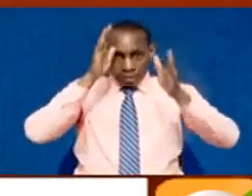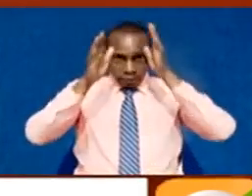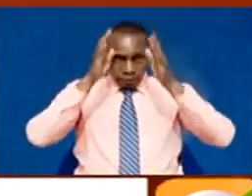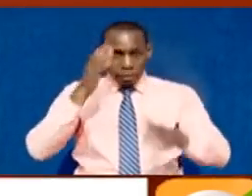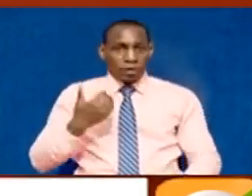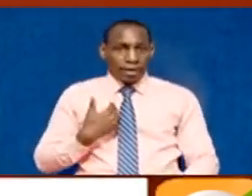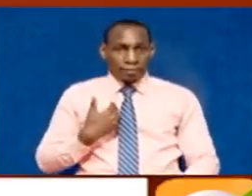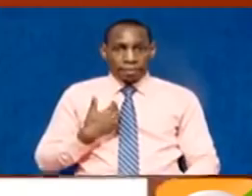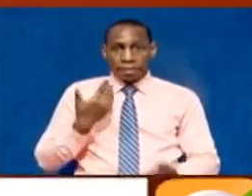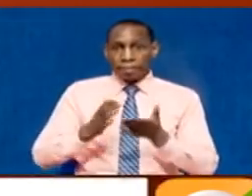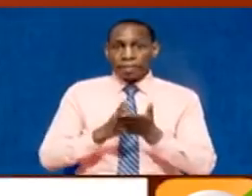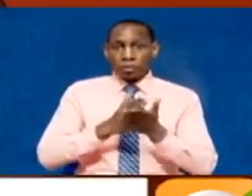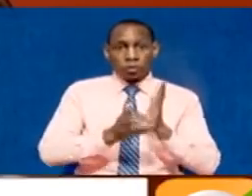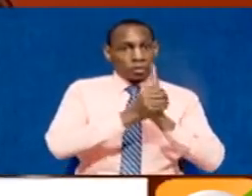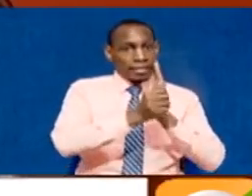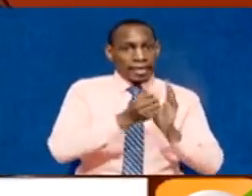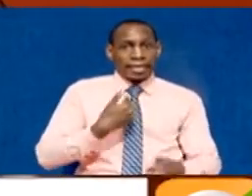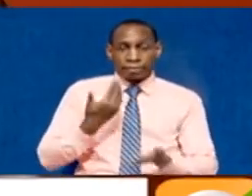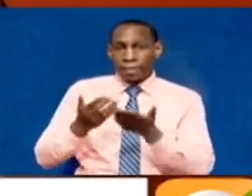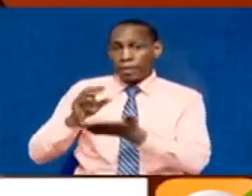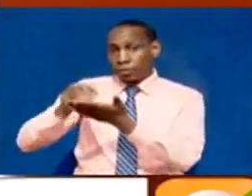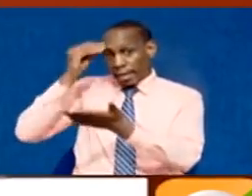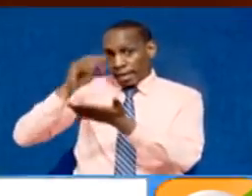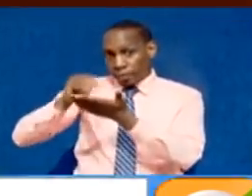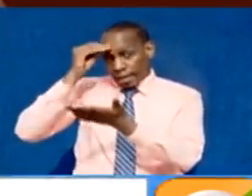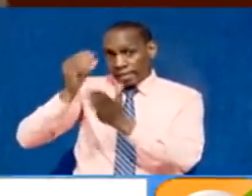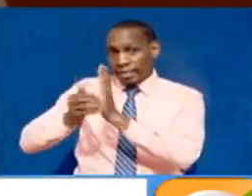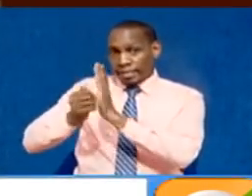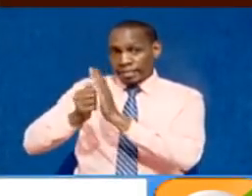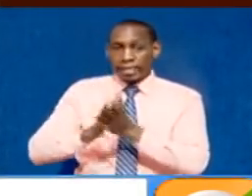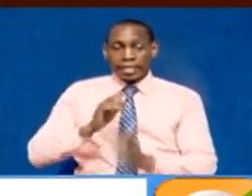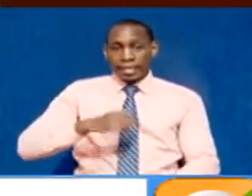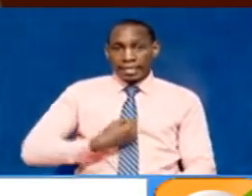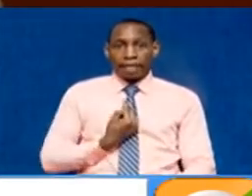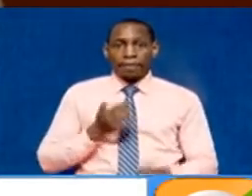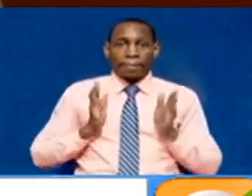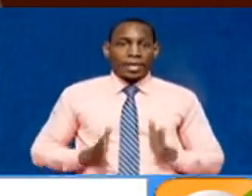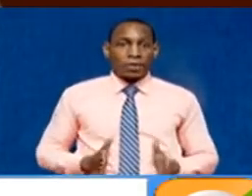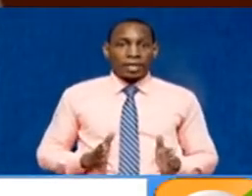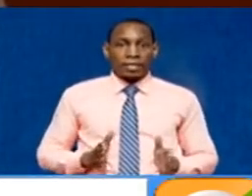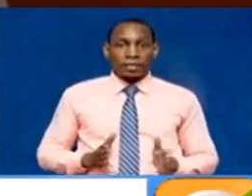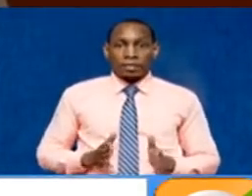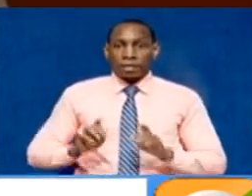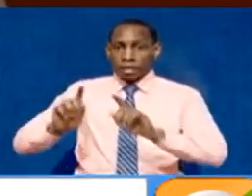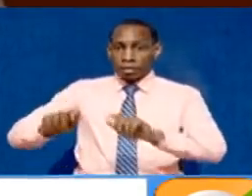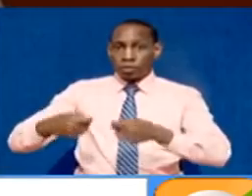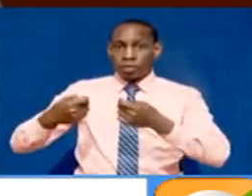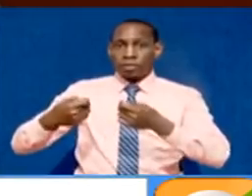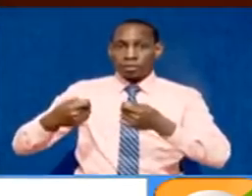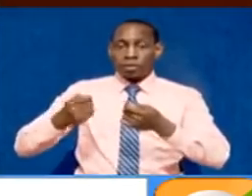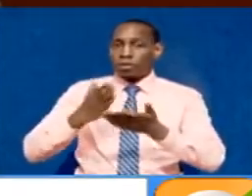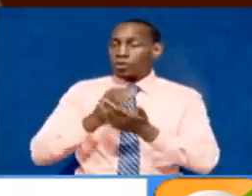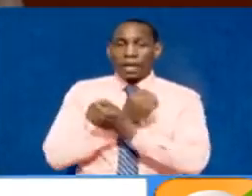creativity, either mtu amezaliwa nayo ama ameisomea. Mimi personally viatu